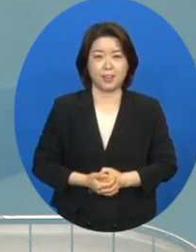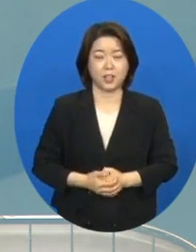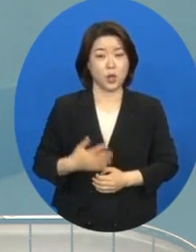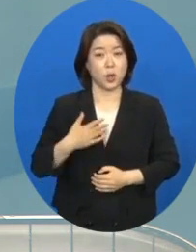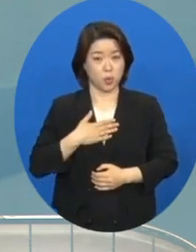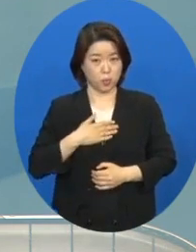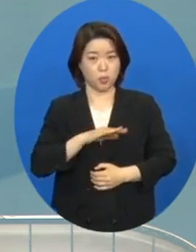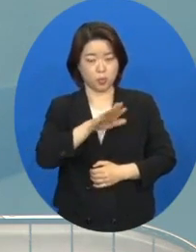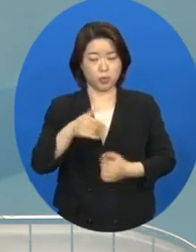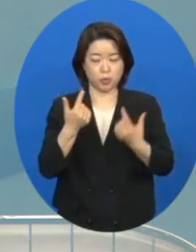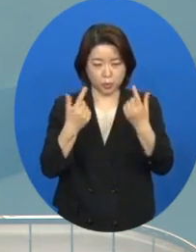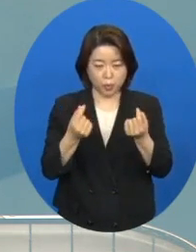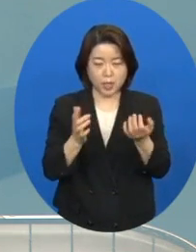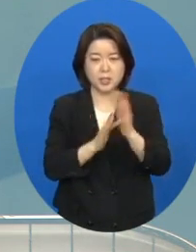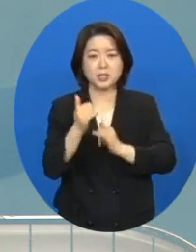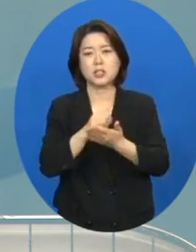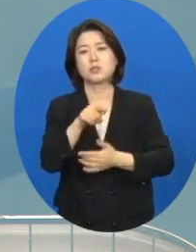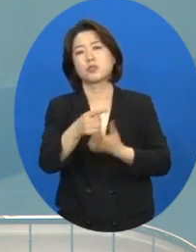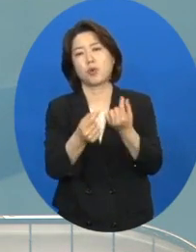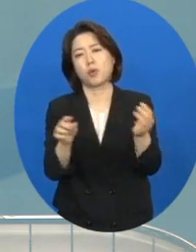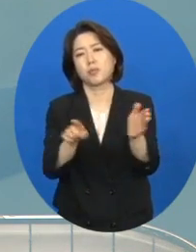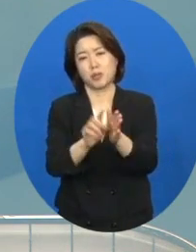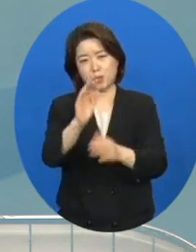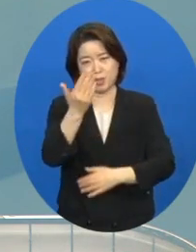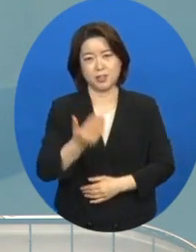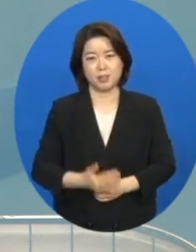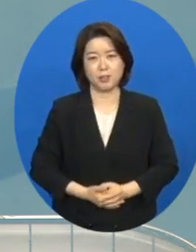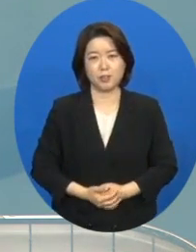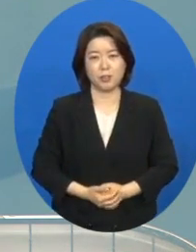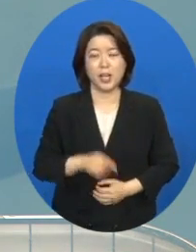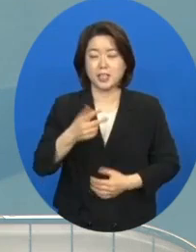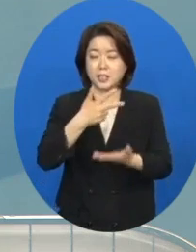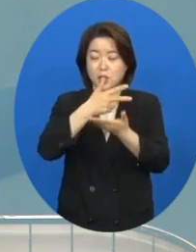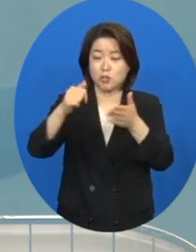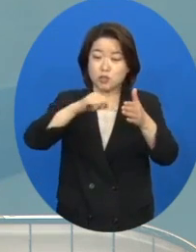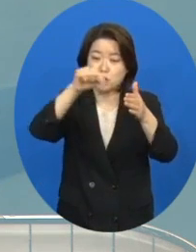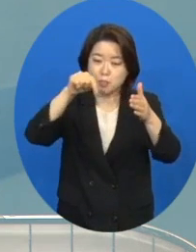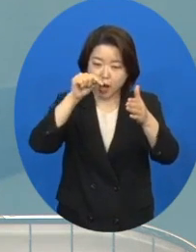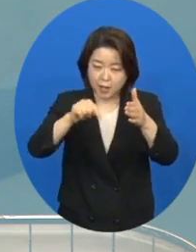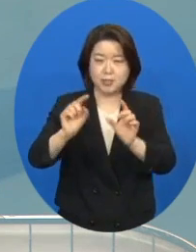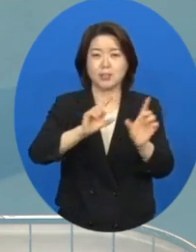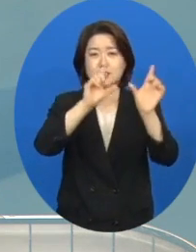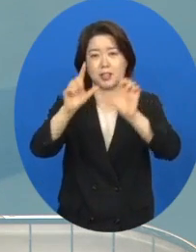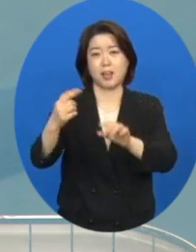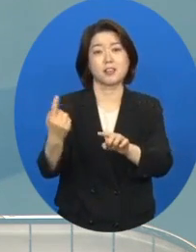우리도 예수님을 그렇게 믿어야 하는 겁니다. 그게 주님 안에서 사는 거예요.